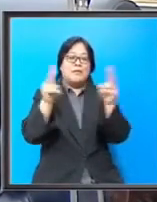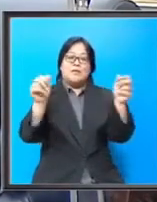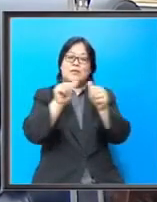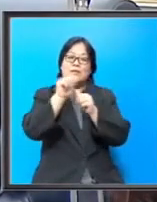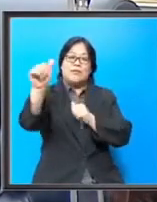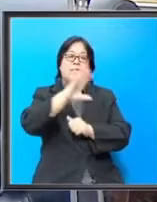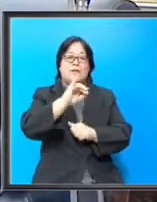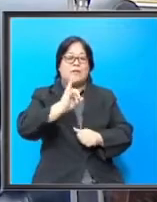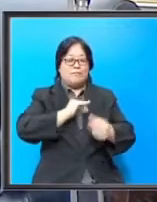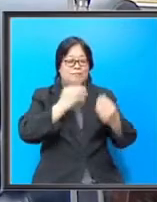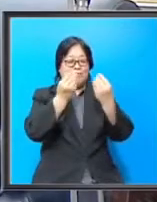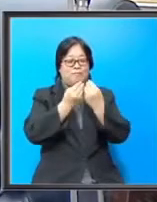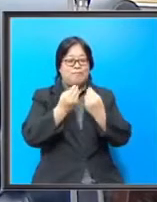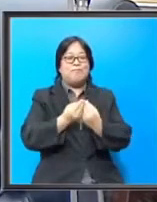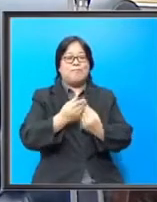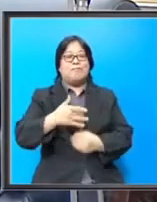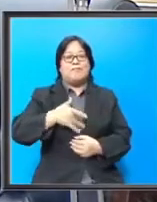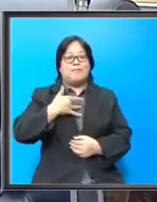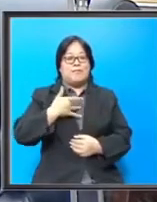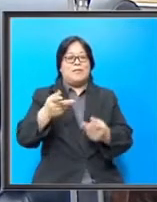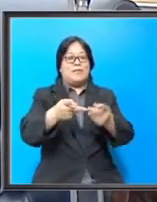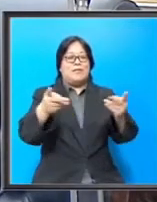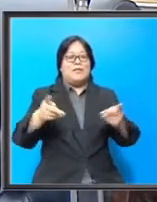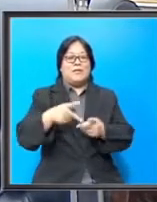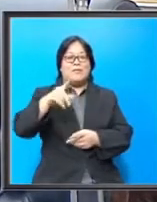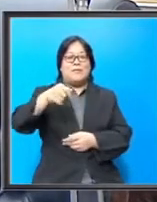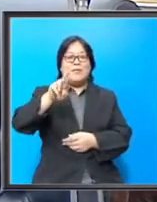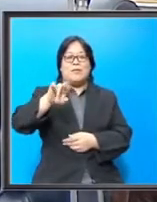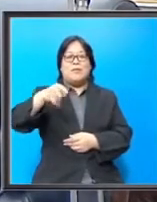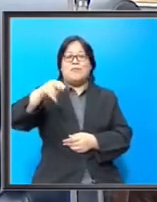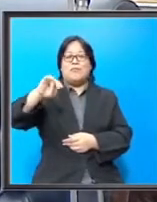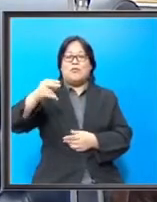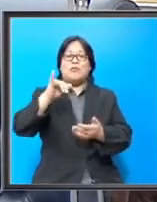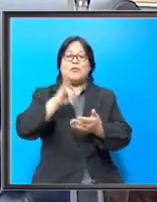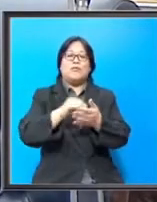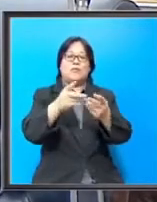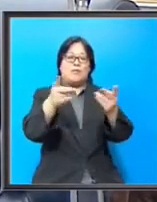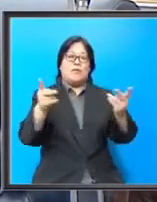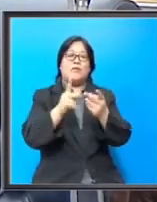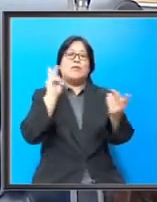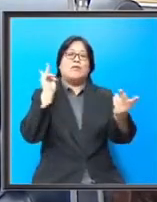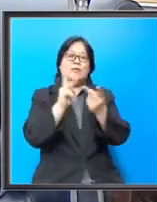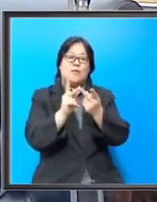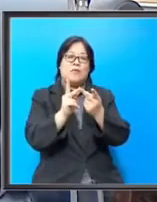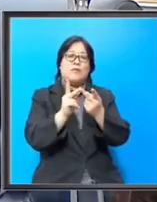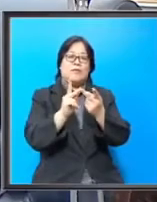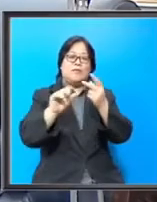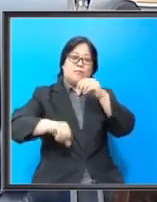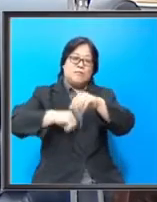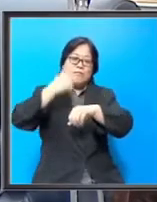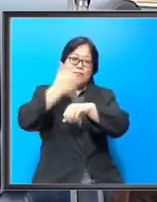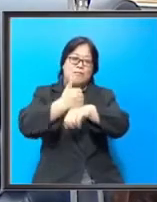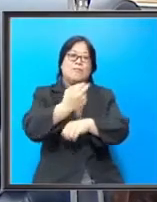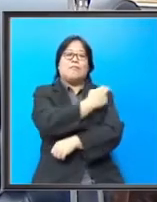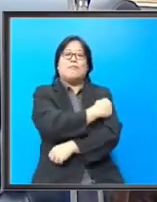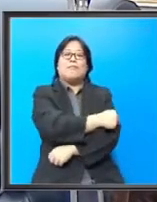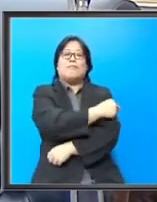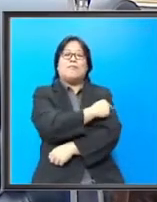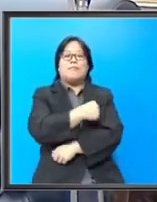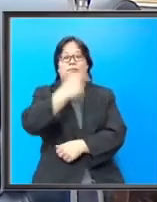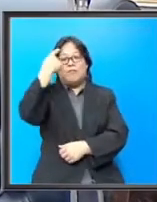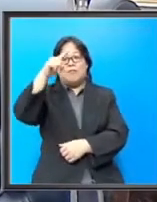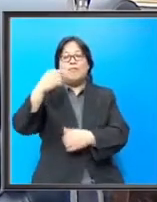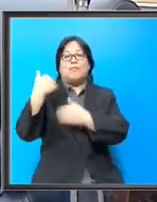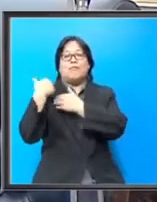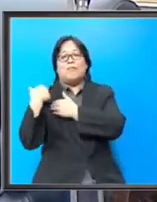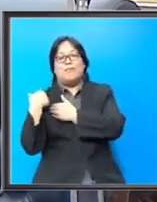dan saya kira kawasan pasti putih ini adalah kawasan yang sesuai untuk dibina sebuah Hospital